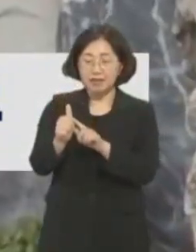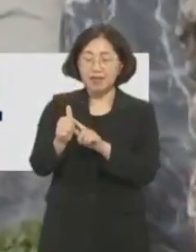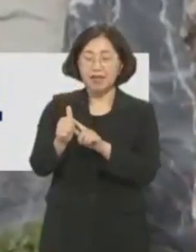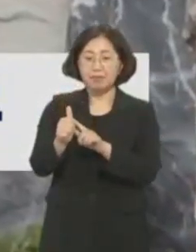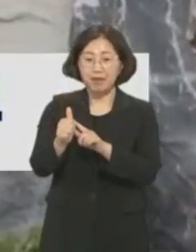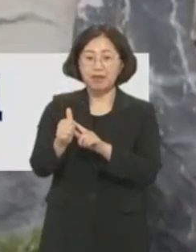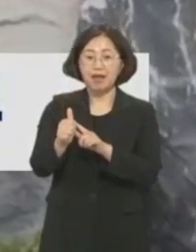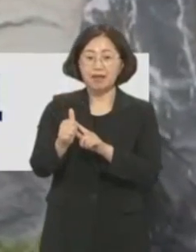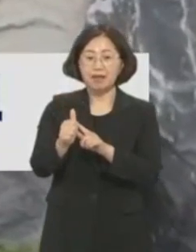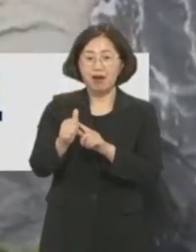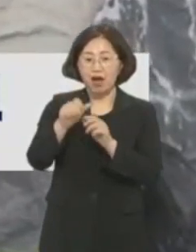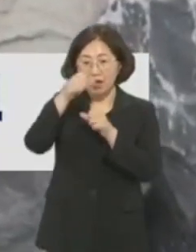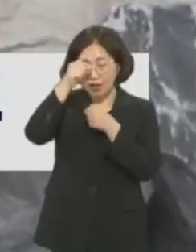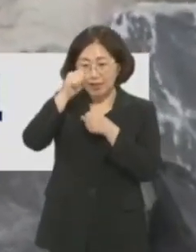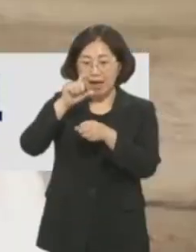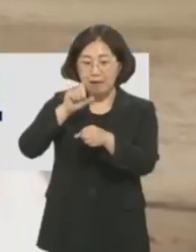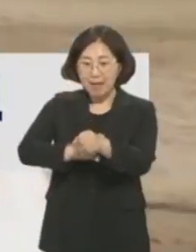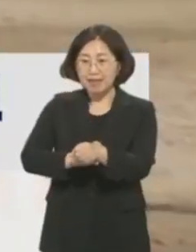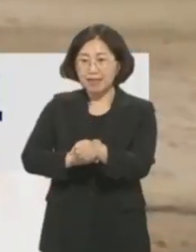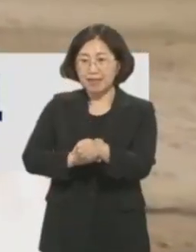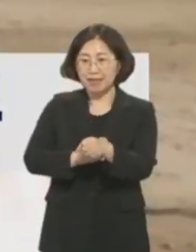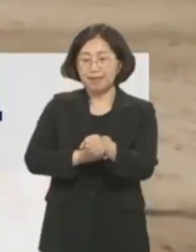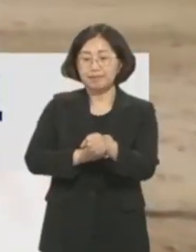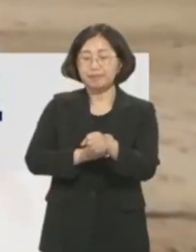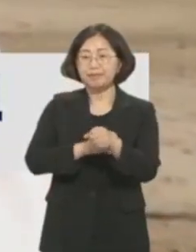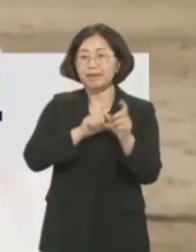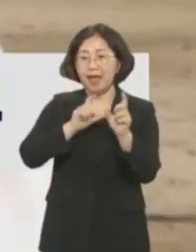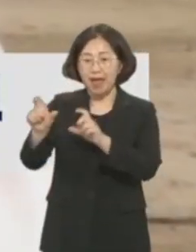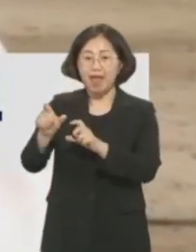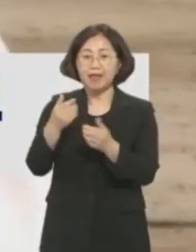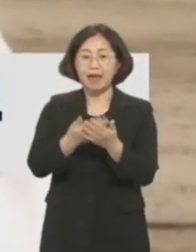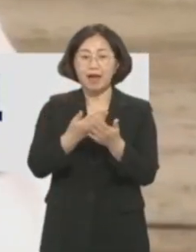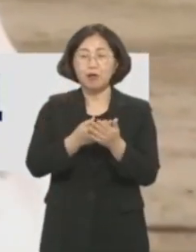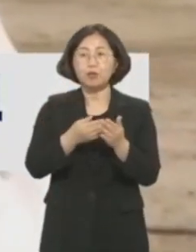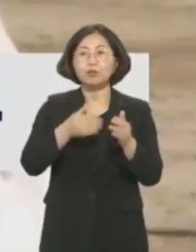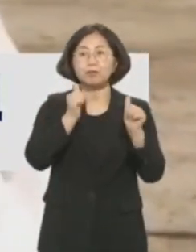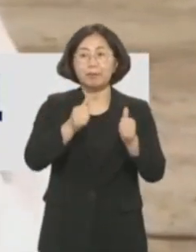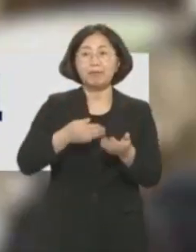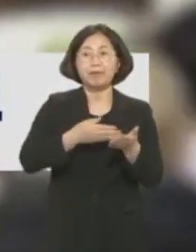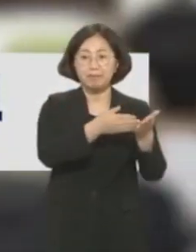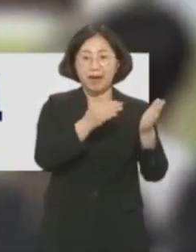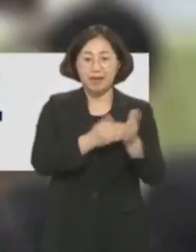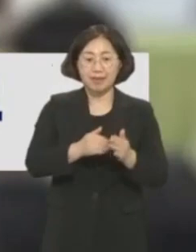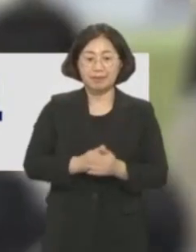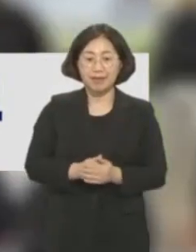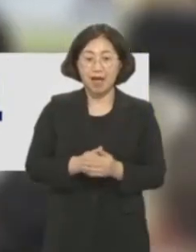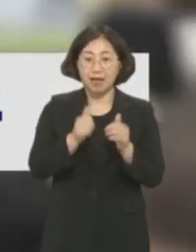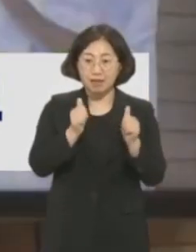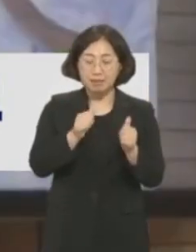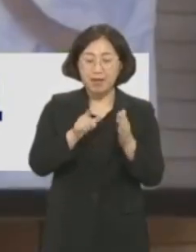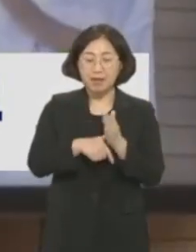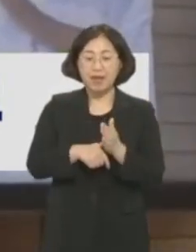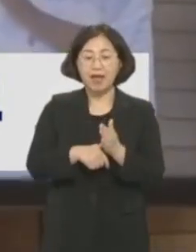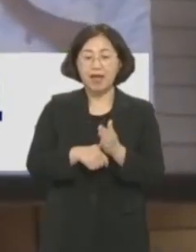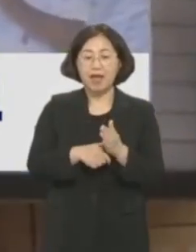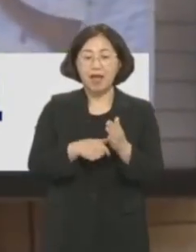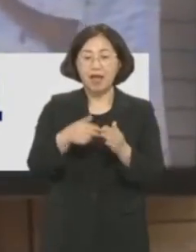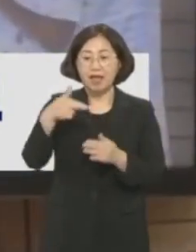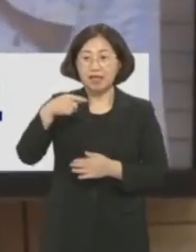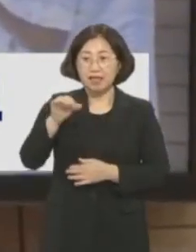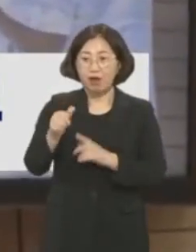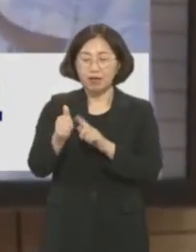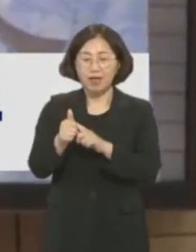내려달라고 재판부에 요청했습니다 대전지법에서 열린 속행 공판에서 검색은 정씨가 여신도를